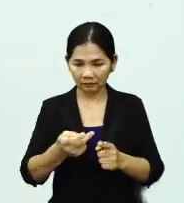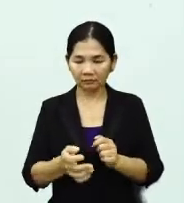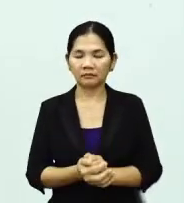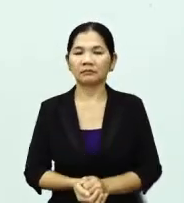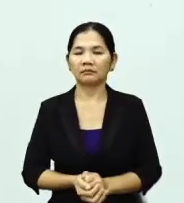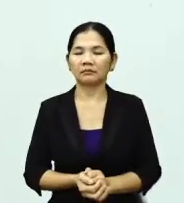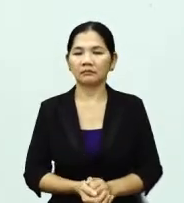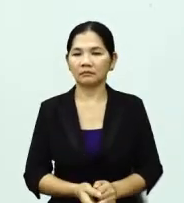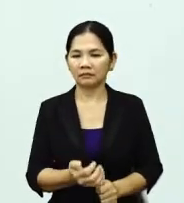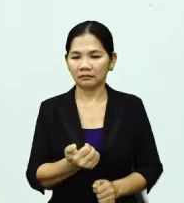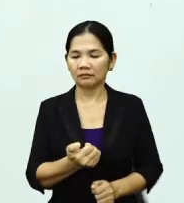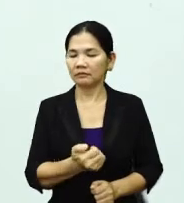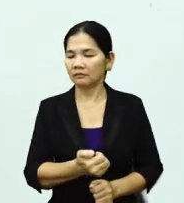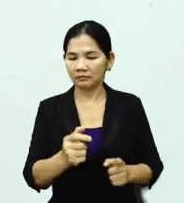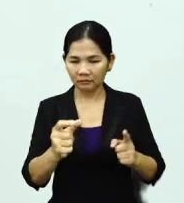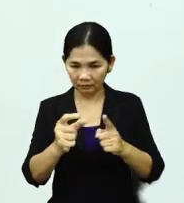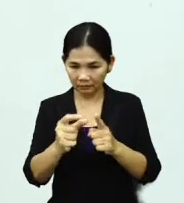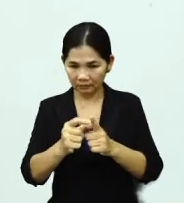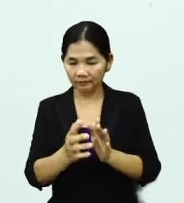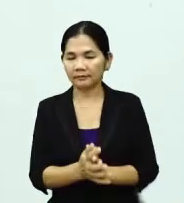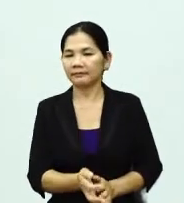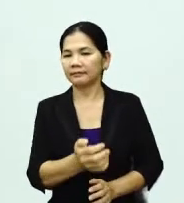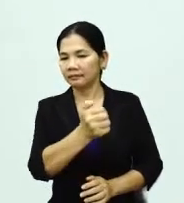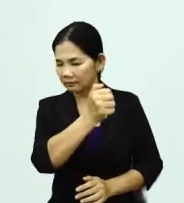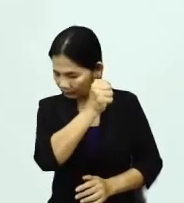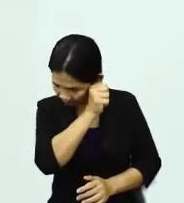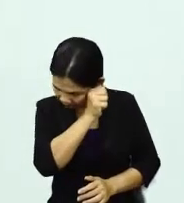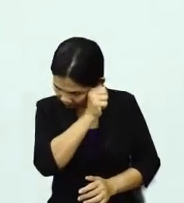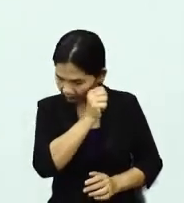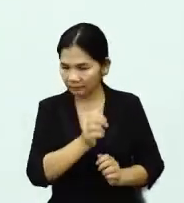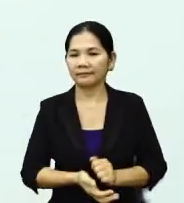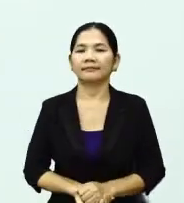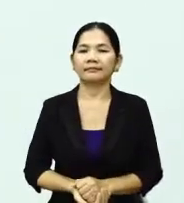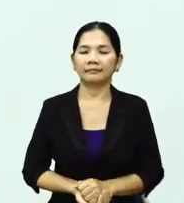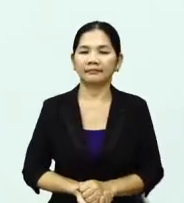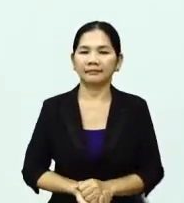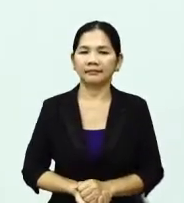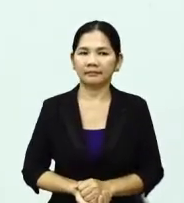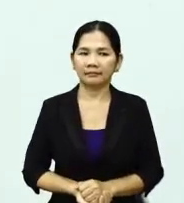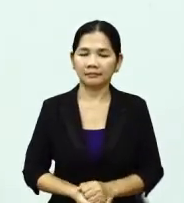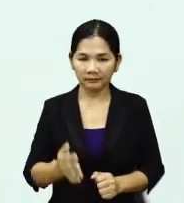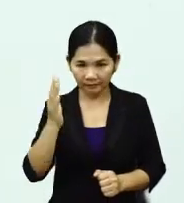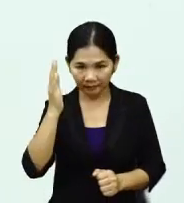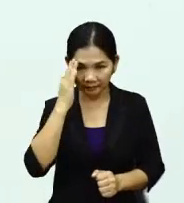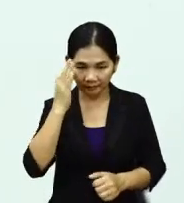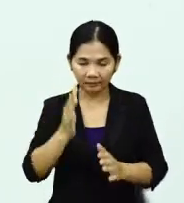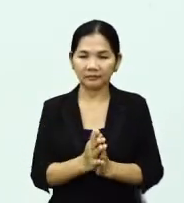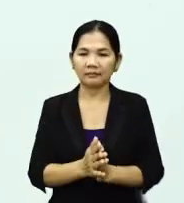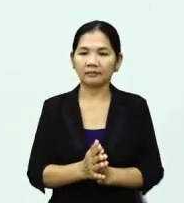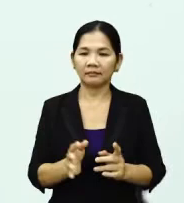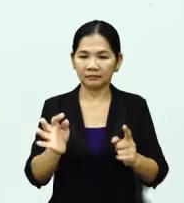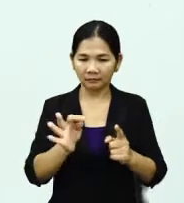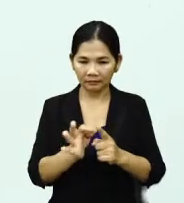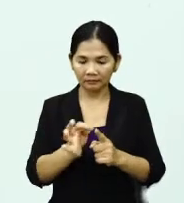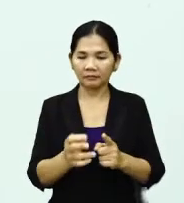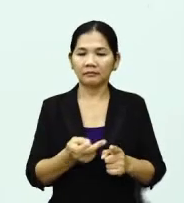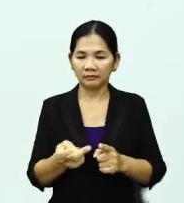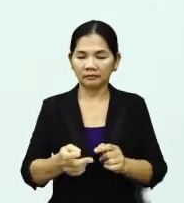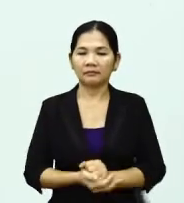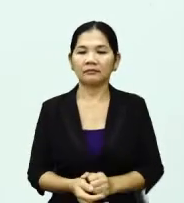rõ về quá trình sạp nâng phía ngất trìa chà chắc cốt đang hái thao về quá trình sạp cứ dịp